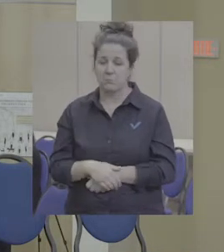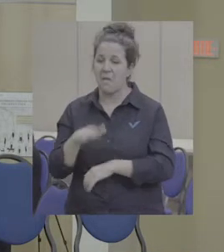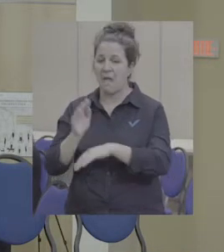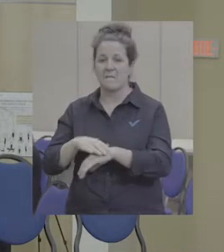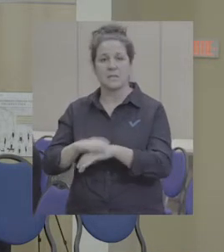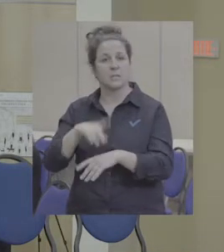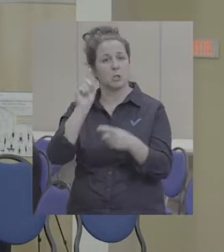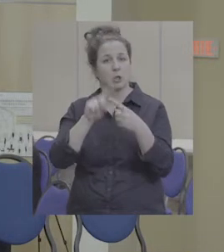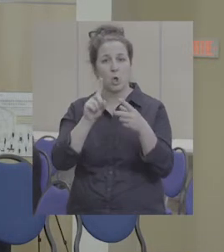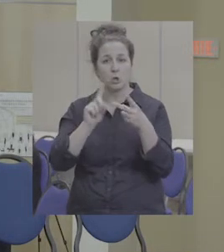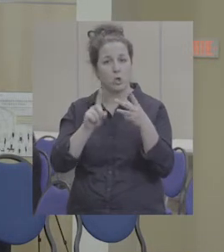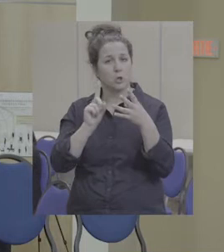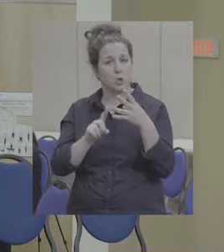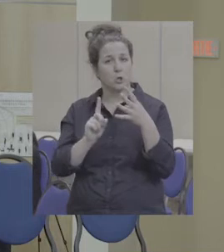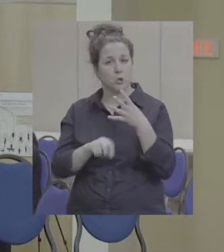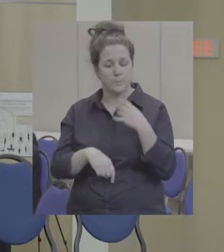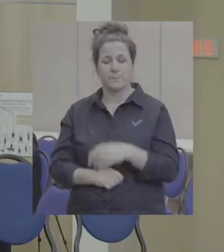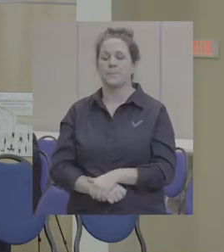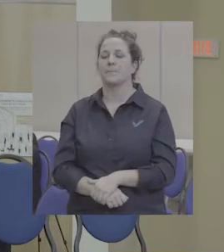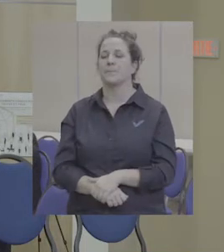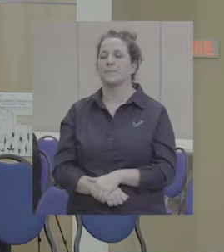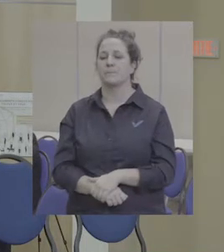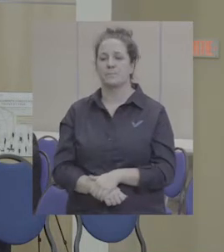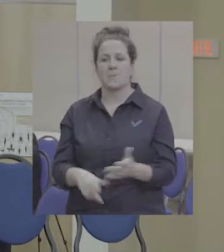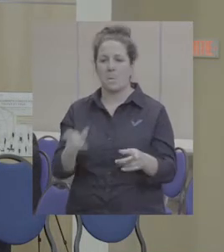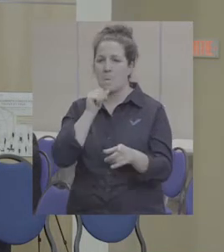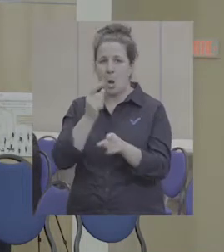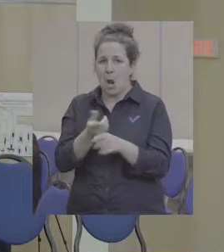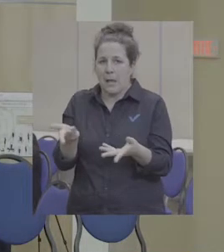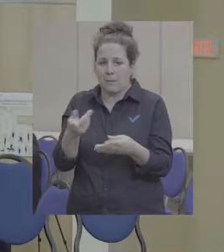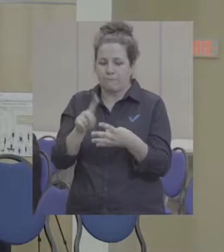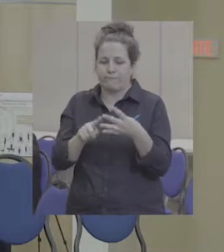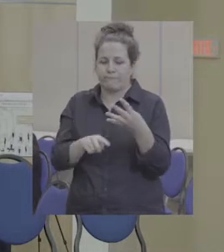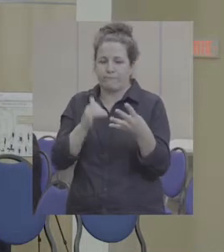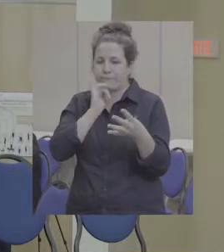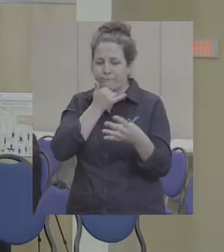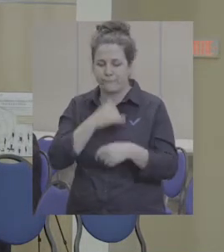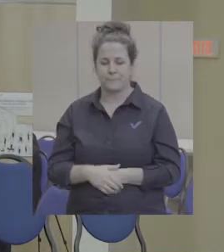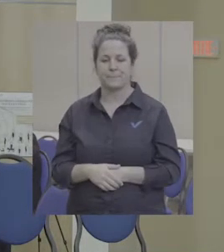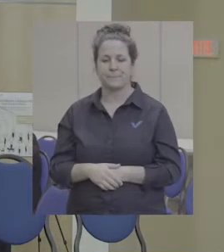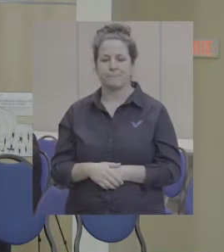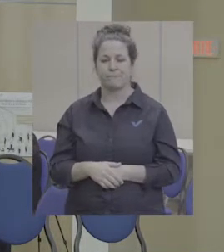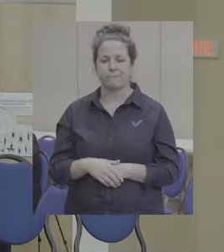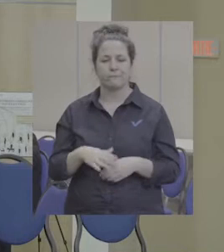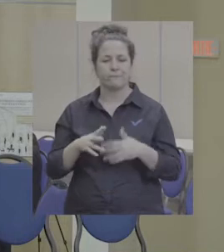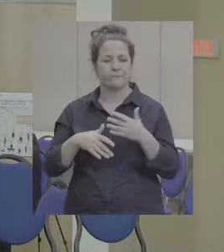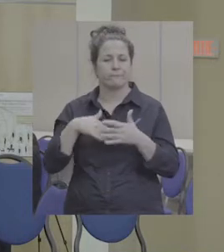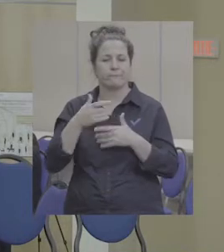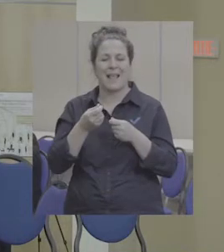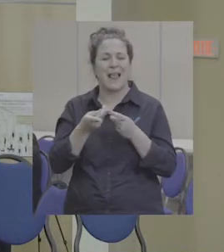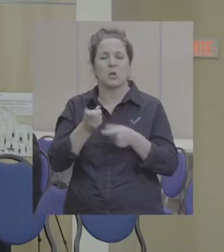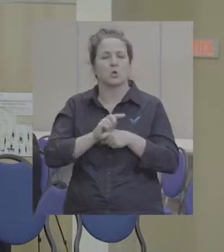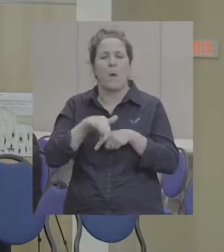a telle chose qui ne sont pas correctes. Quelques jours plus tard, ça n'a